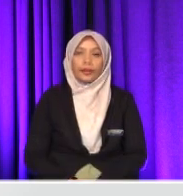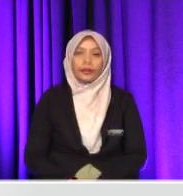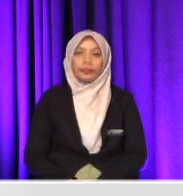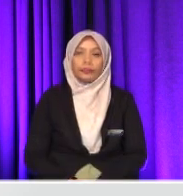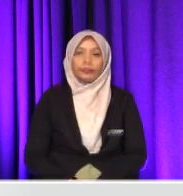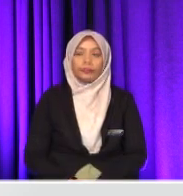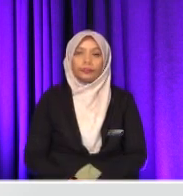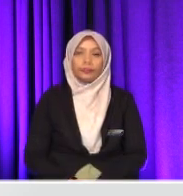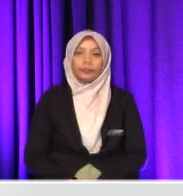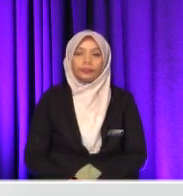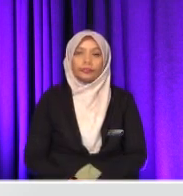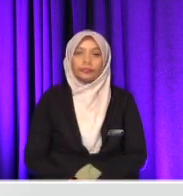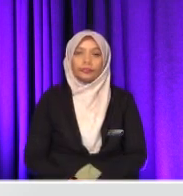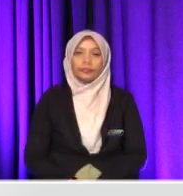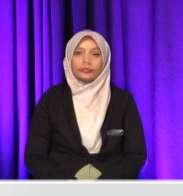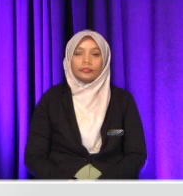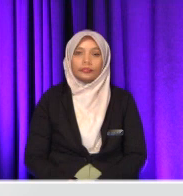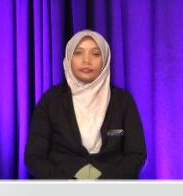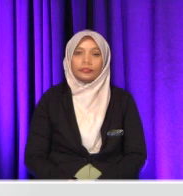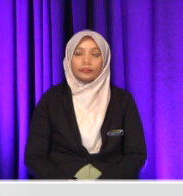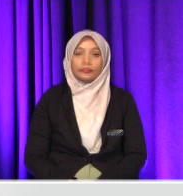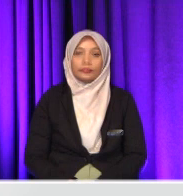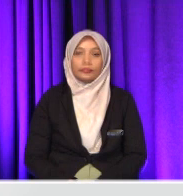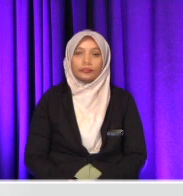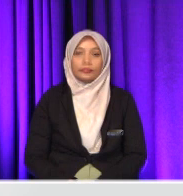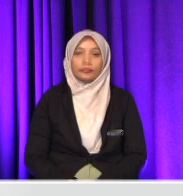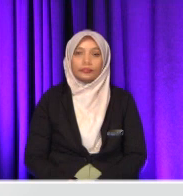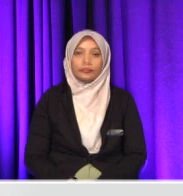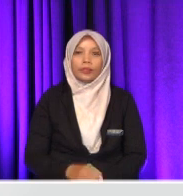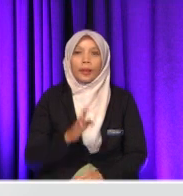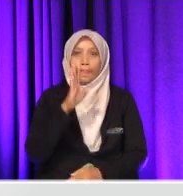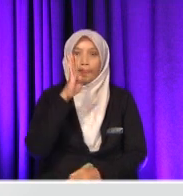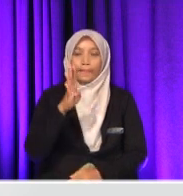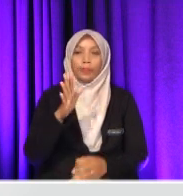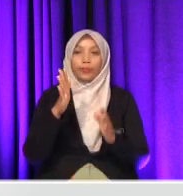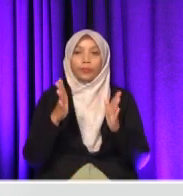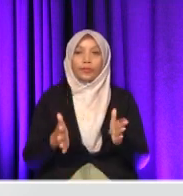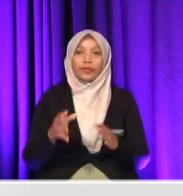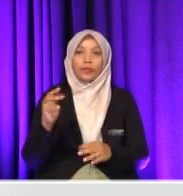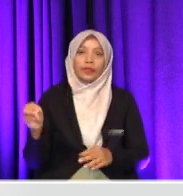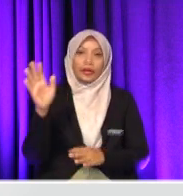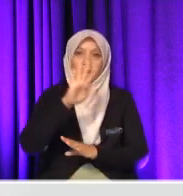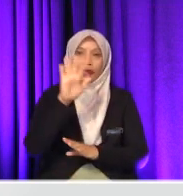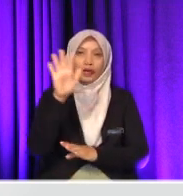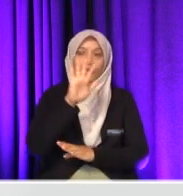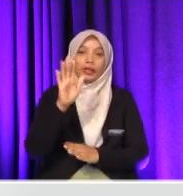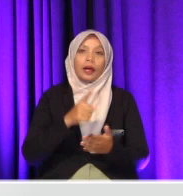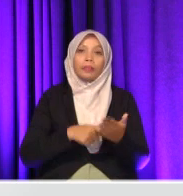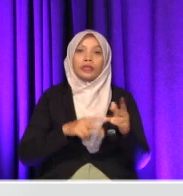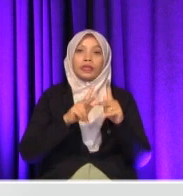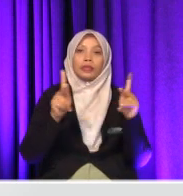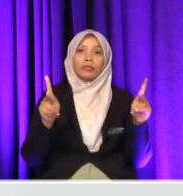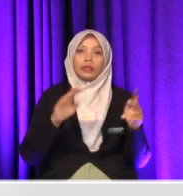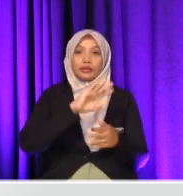Muas Wafi sebelah kiri Madani Hai lambai apa kabar semua